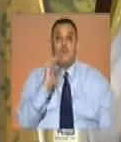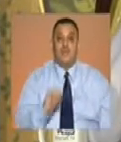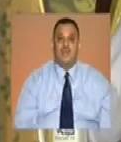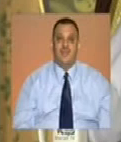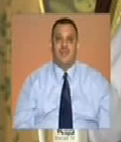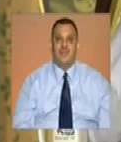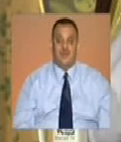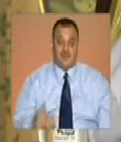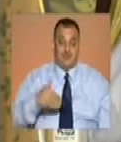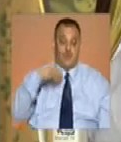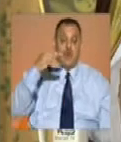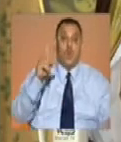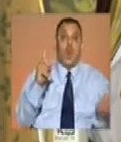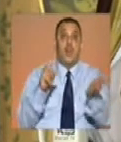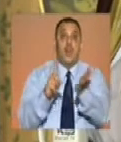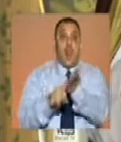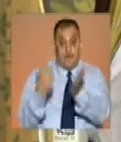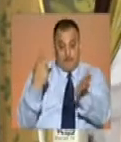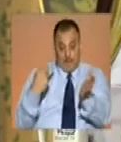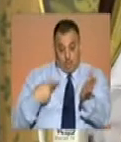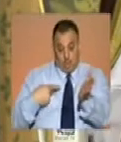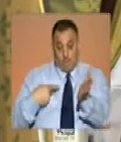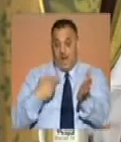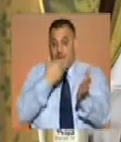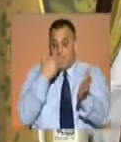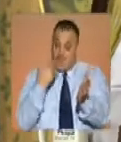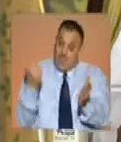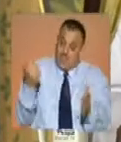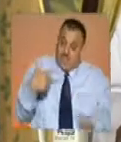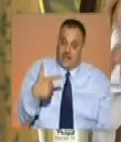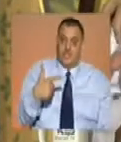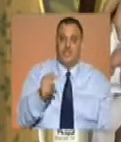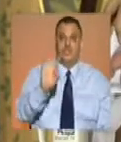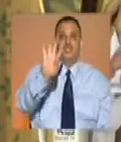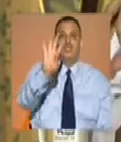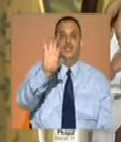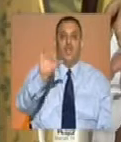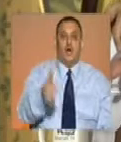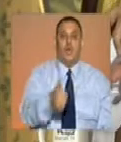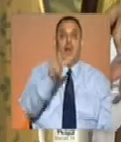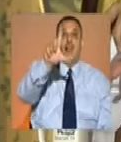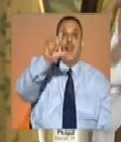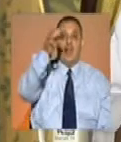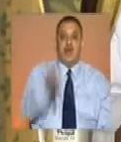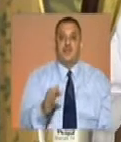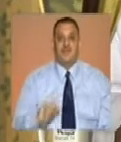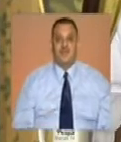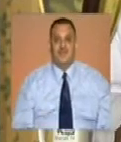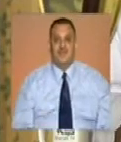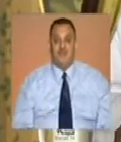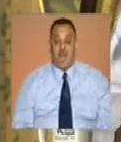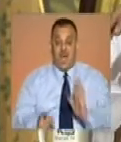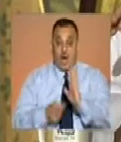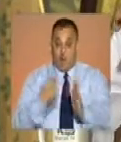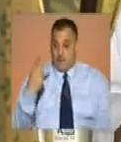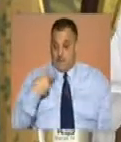حاول أن تقدم القضاء أولا، لأن 6 من شوال متعلقة بقضاء برمضان، والقضاء هذا